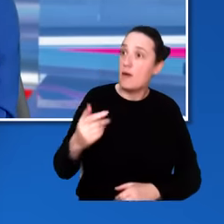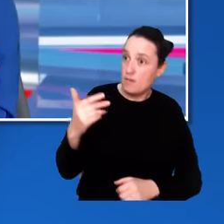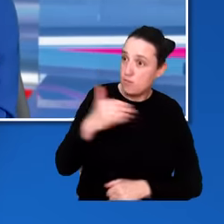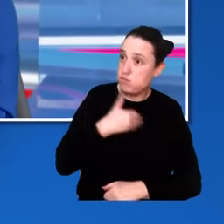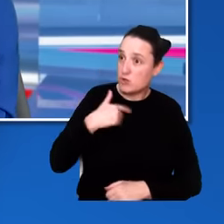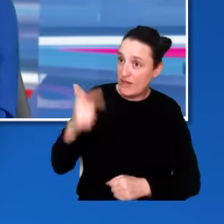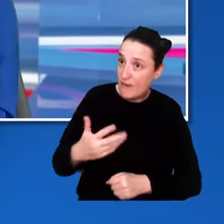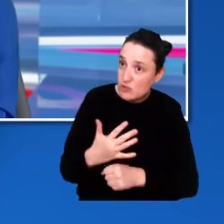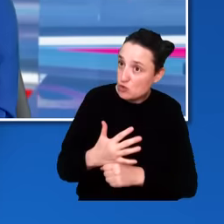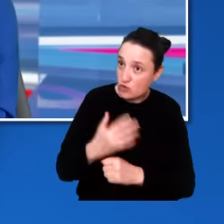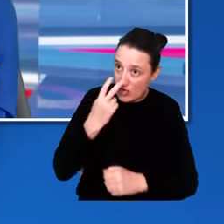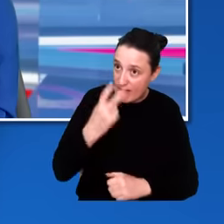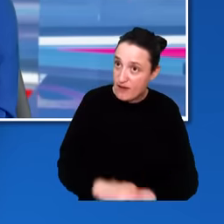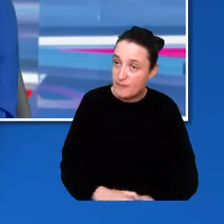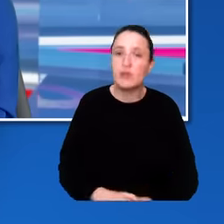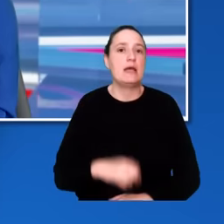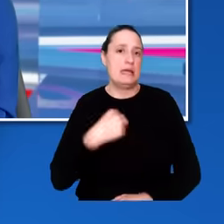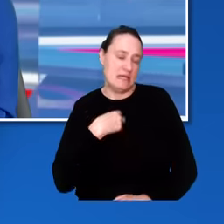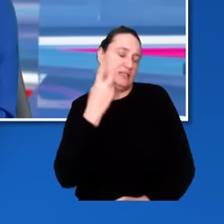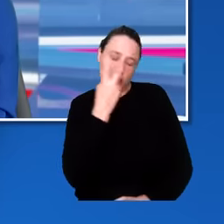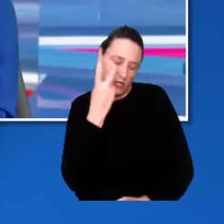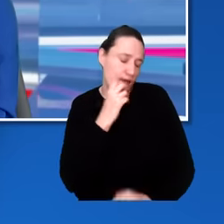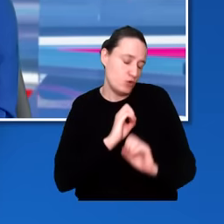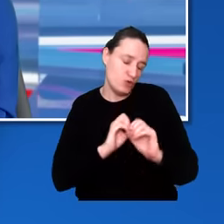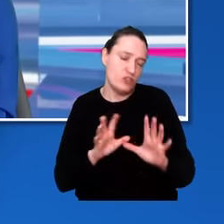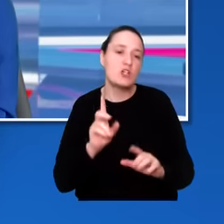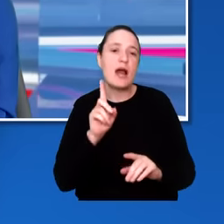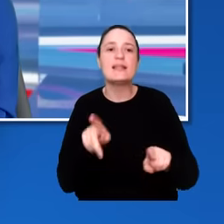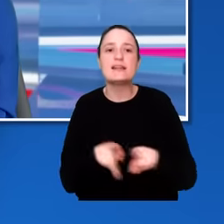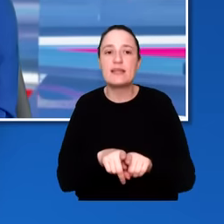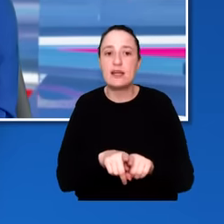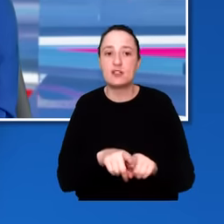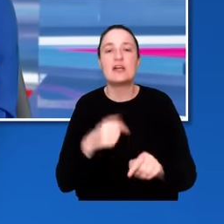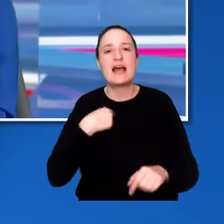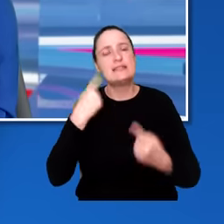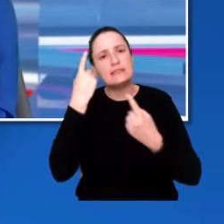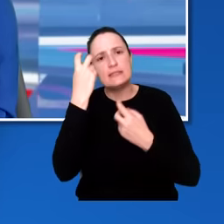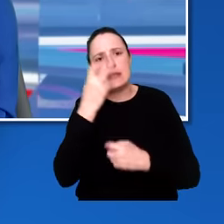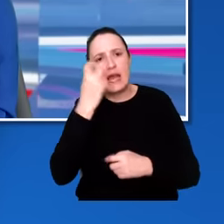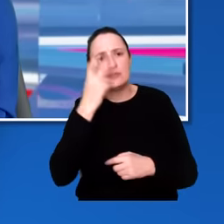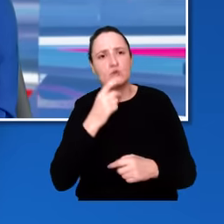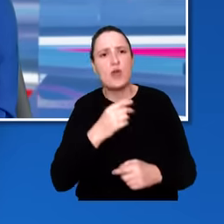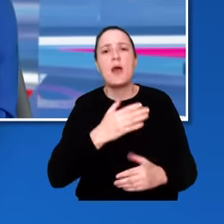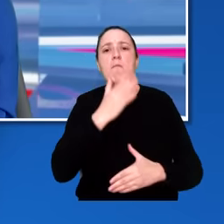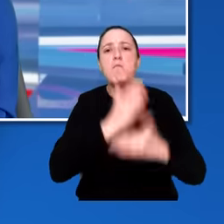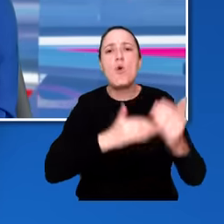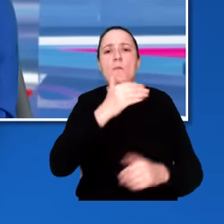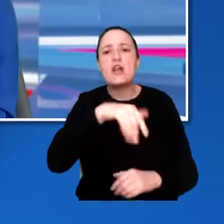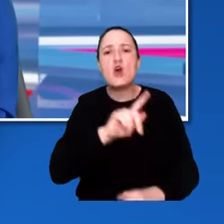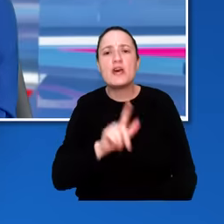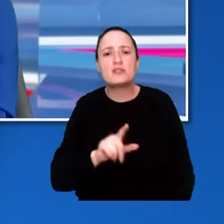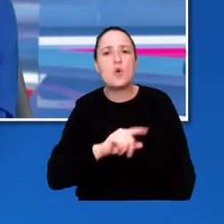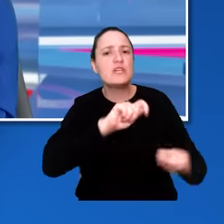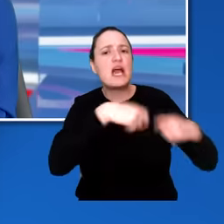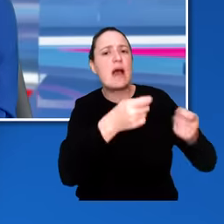jestem ciekawa, natomiast najbardziej jestem ciekawa tego, dlaczego ktoś zamawia raport za 500 000 złotych w amerykańskiej firmie. Nie